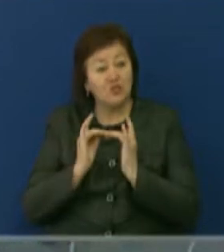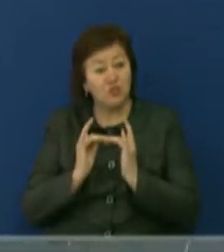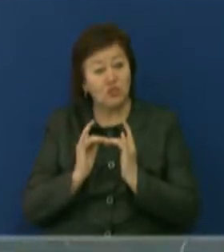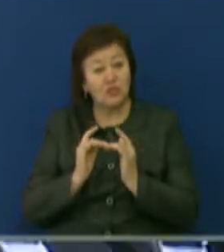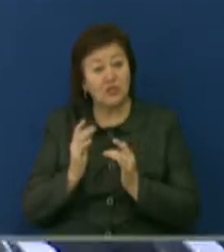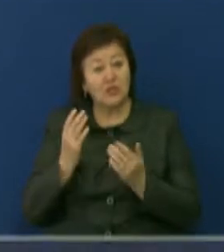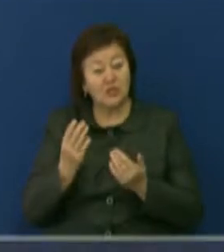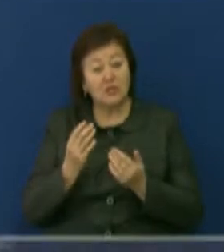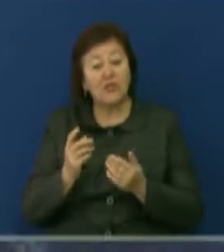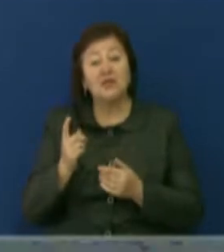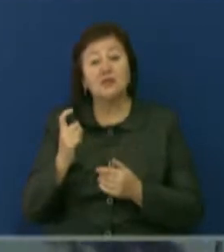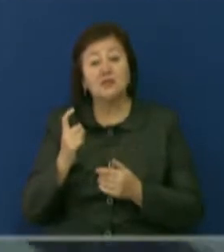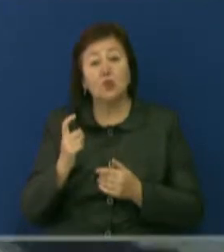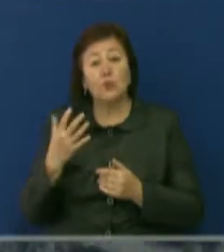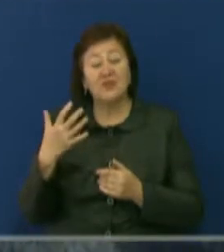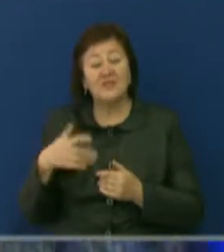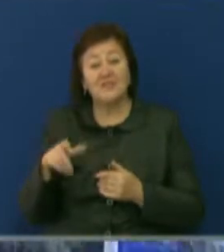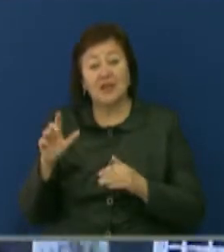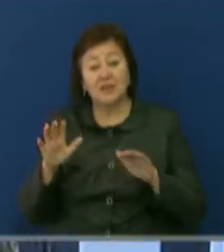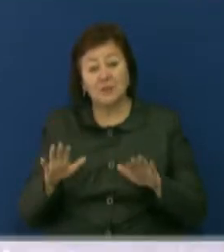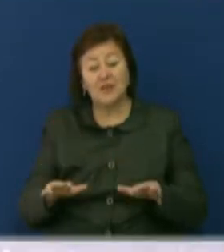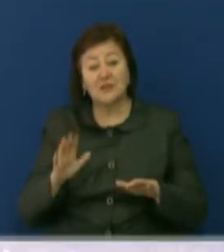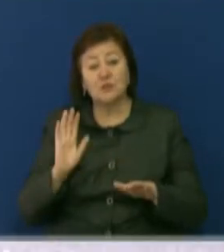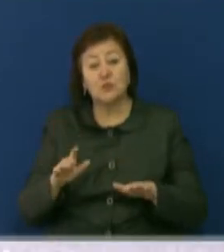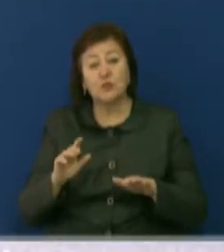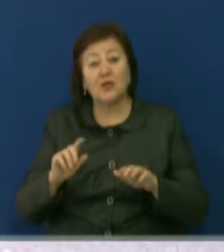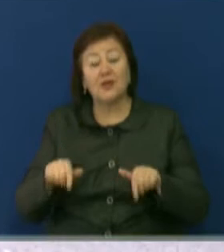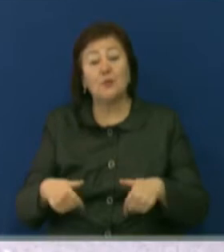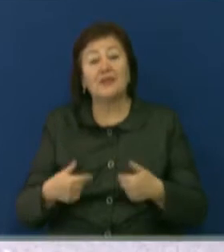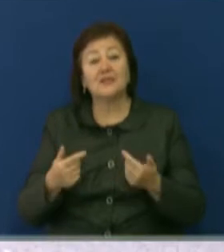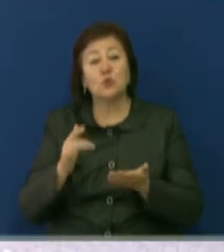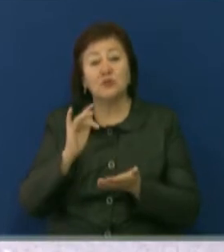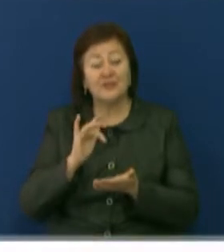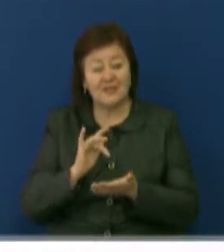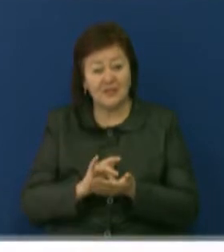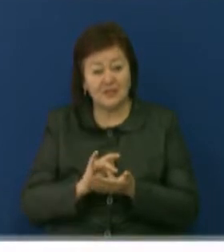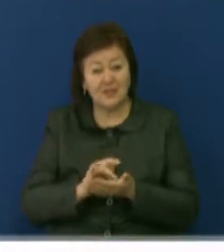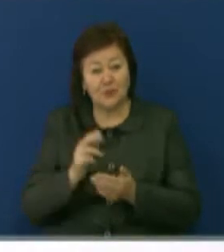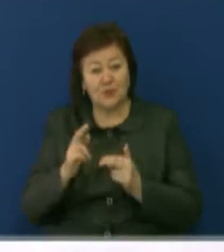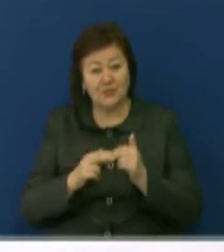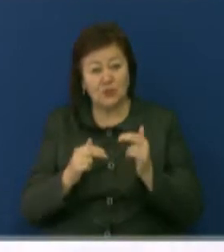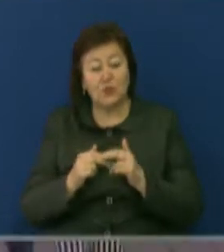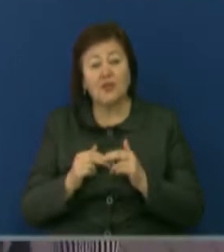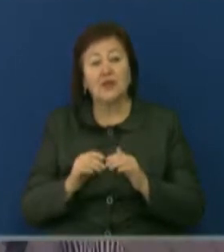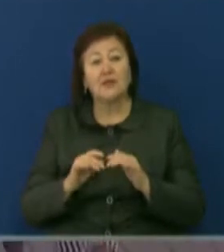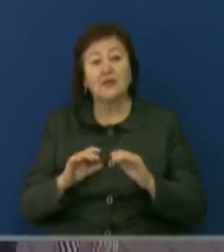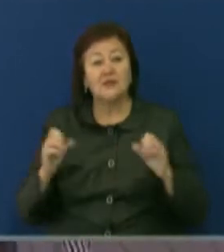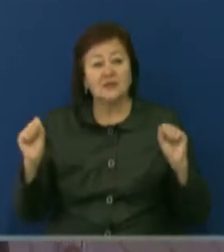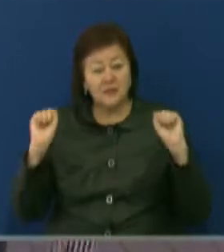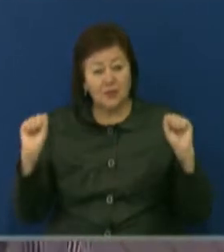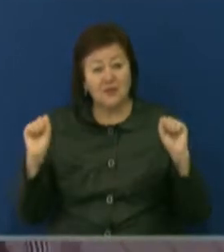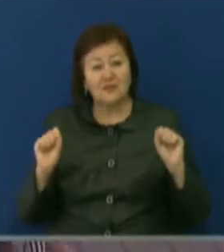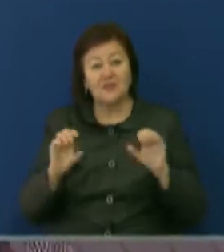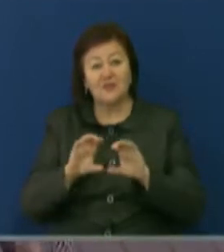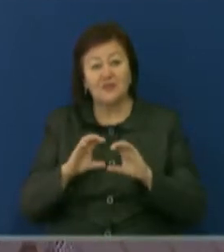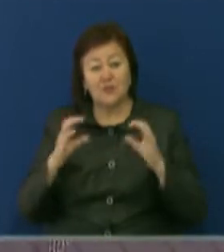орындық оңалту орталығы мен ірі сауда нысанының құрылысы жоспарлануда. Арена көп салалы мәдени спорт кешені мен саябақ аймағы қазірдің